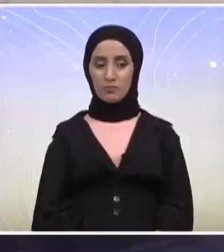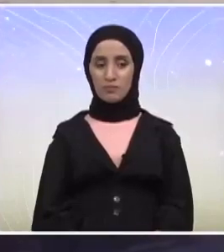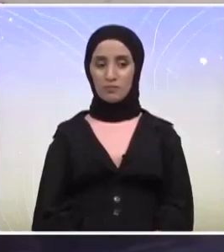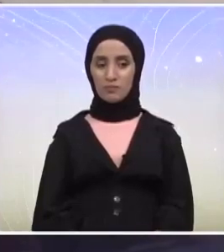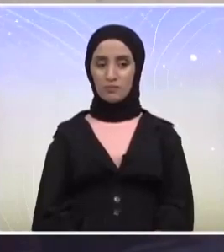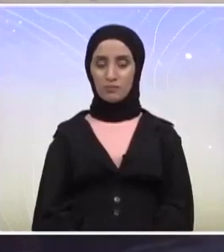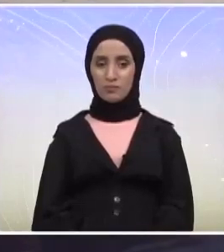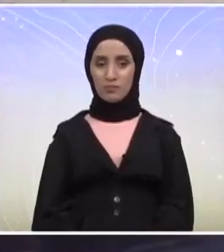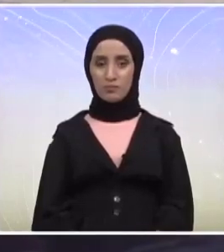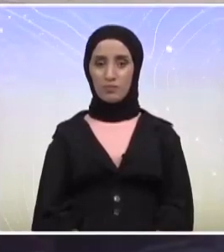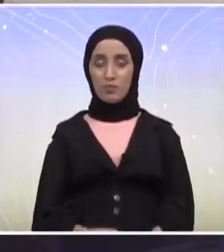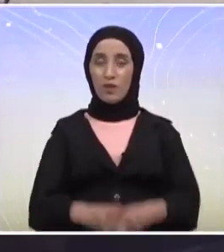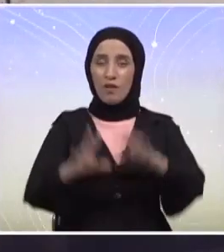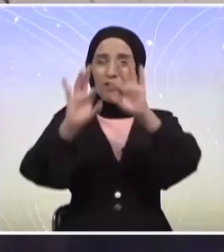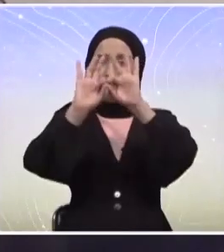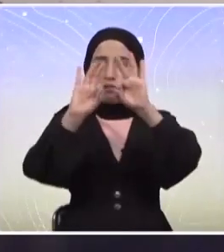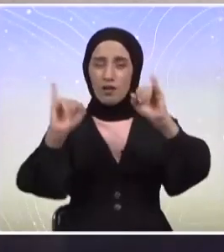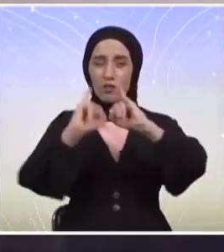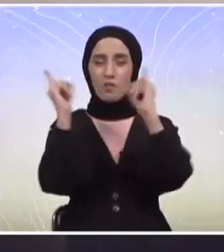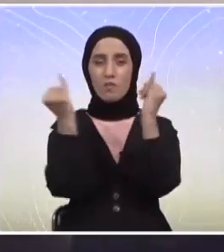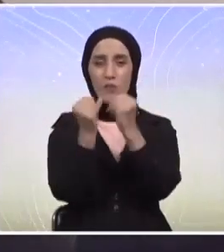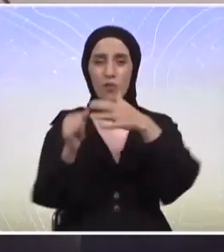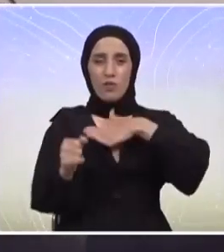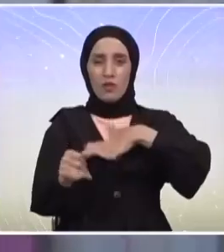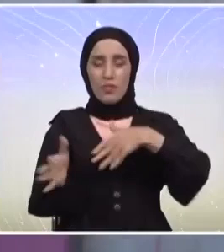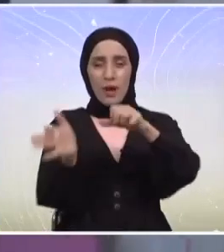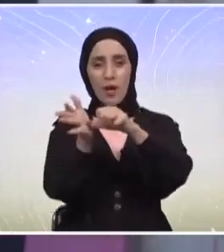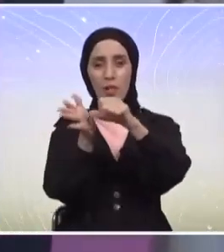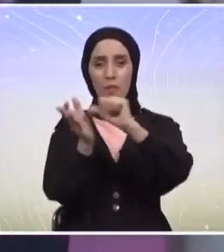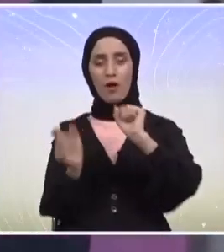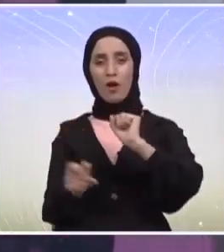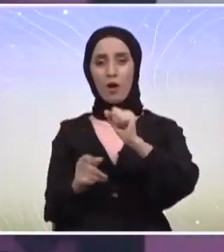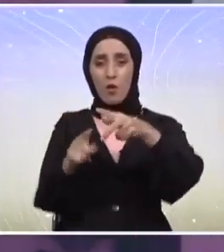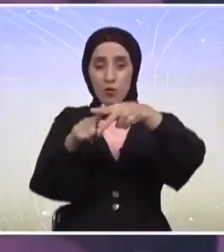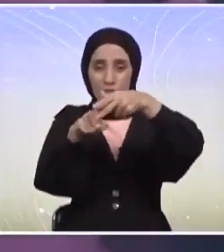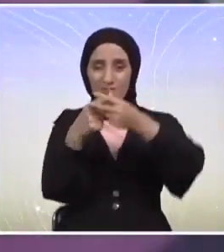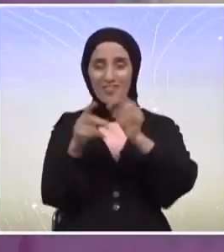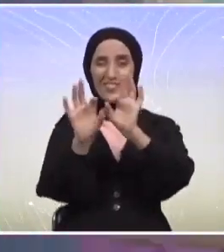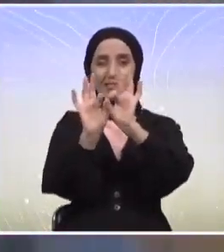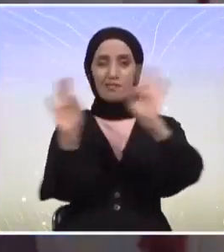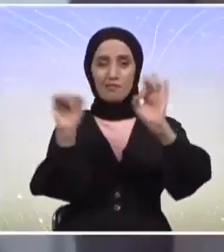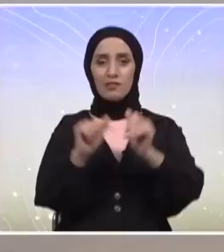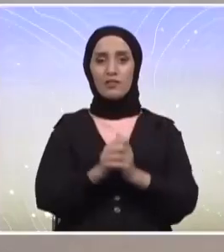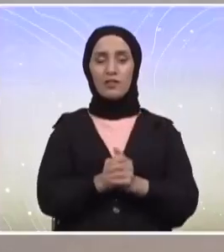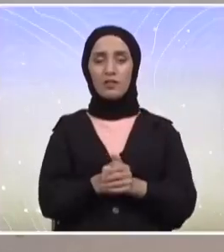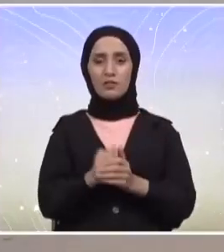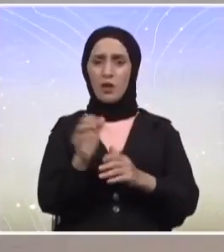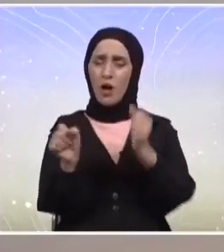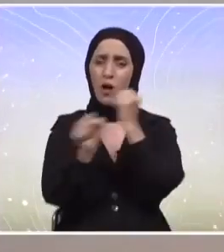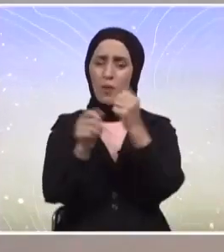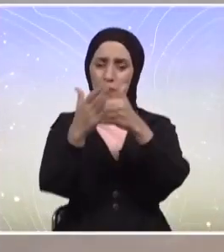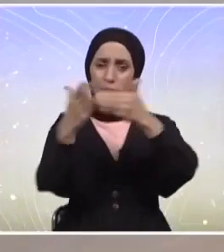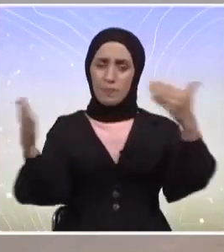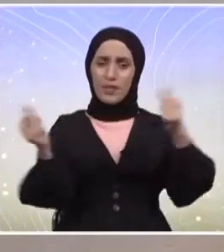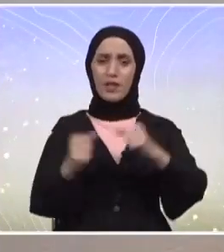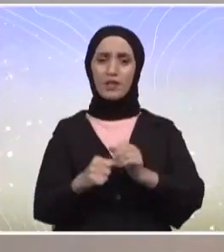وفرت كل المواد التي يحتاج إليها المحل الذي تم ترميمه جيداً ليصبح جاهزاً للعمل، وتوافرت